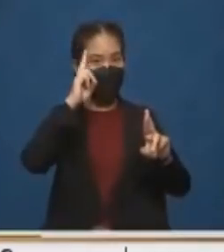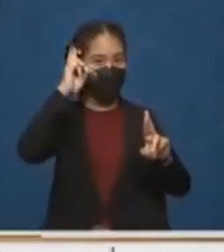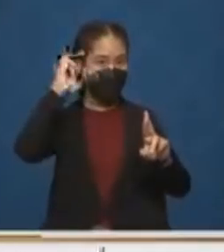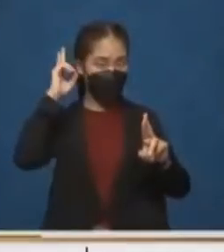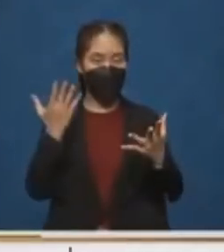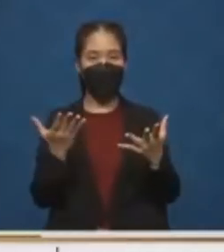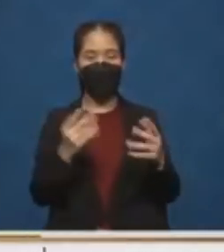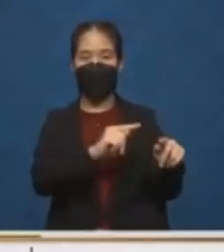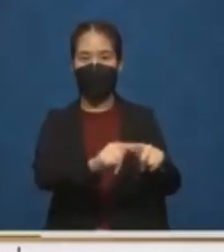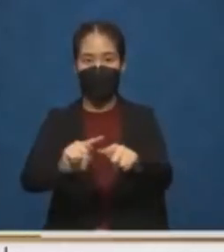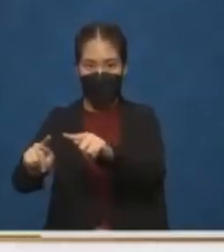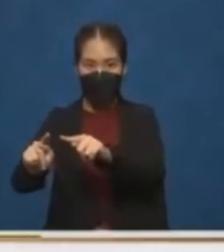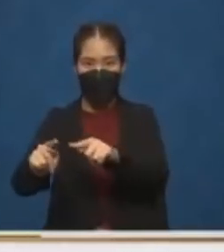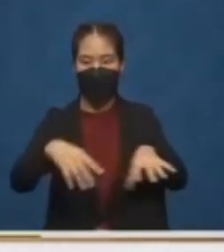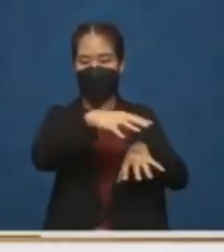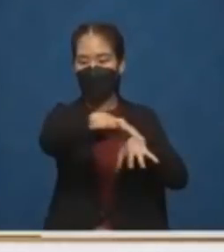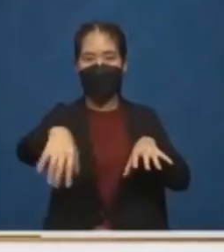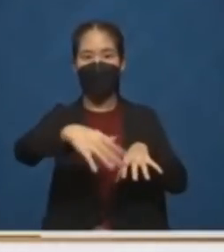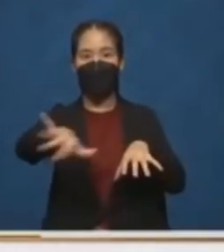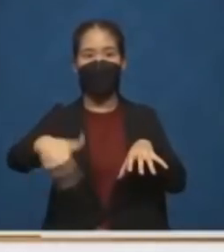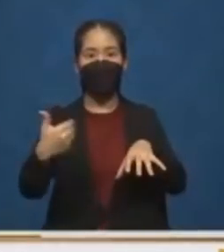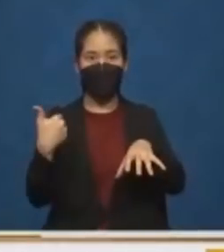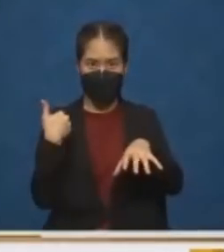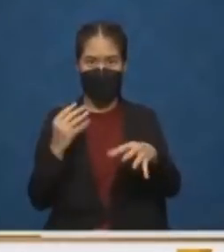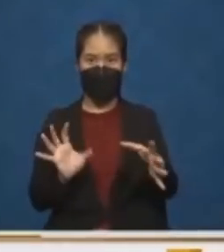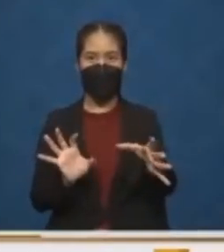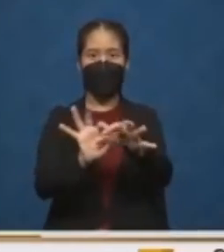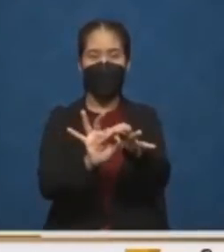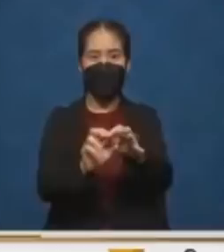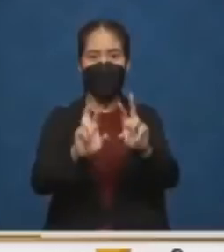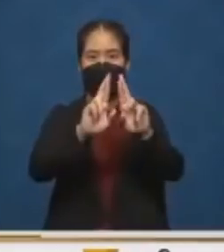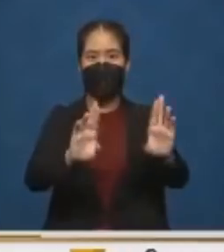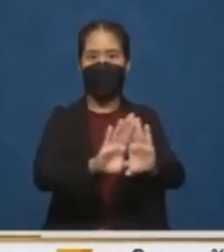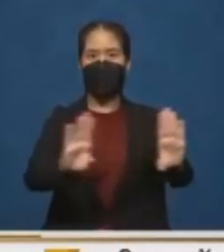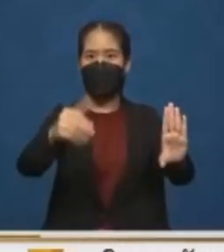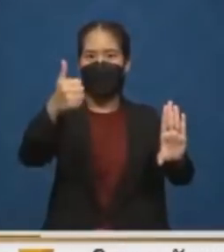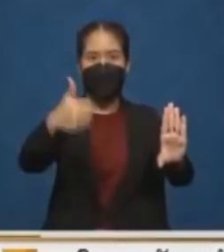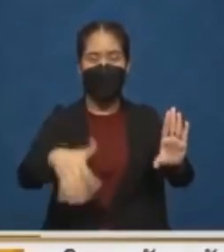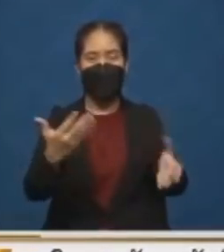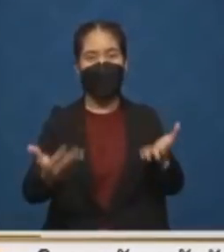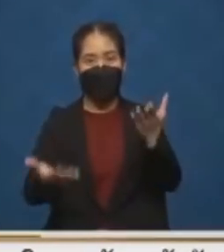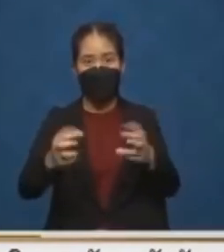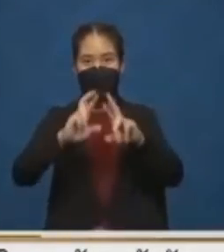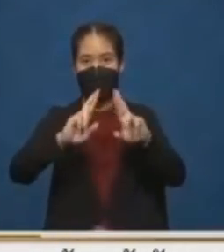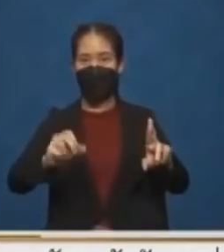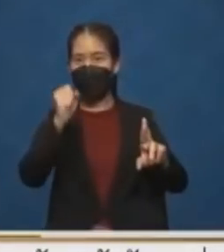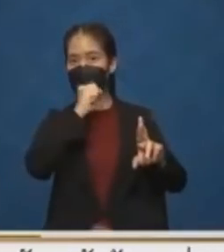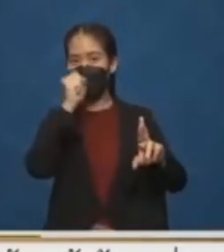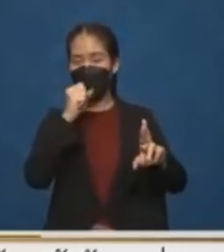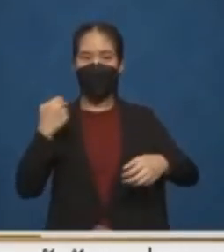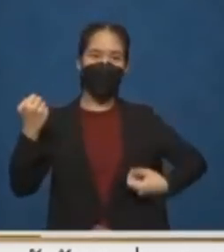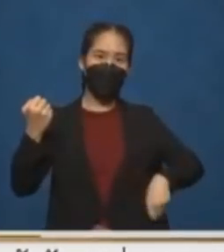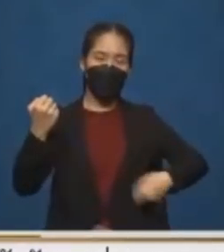ทุกแข่งโดนมาตรการลอกดาเปิดกิจการไม่ได้สถานบนเทิงทกปิด นกดตีตก